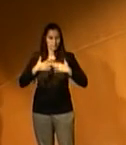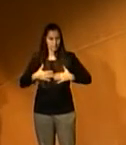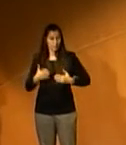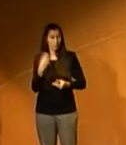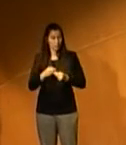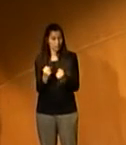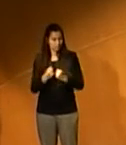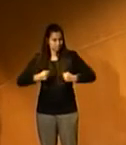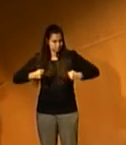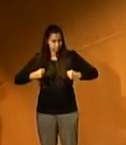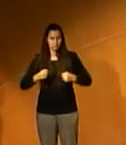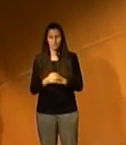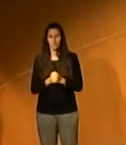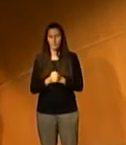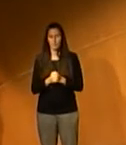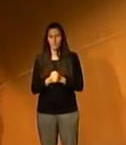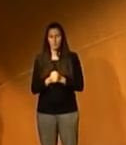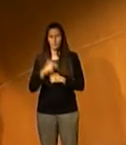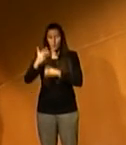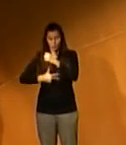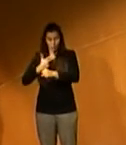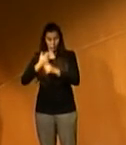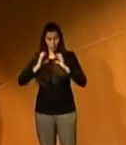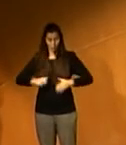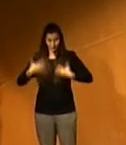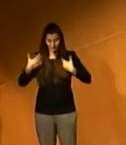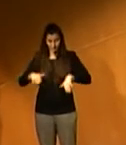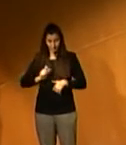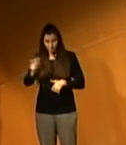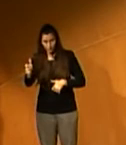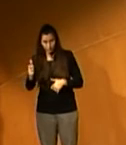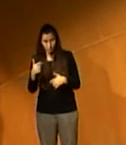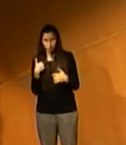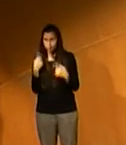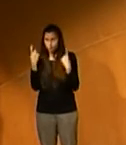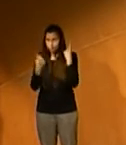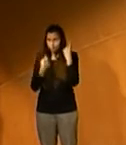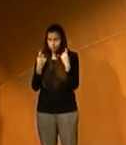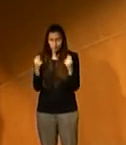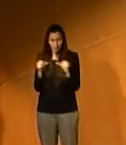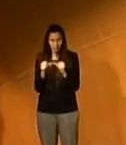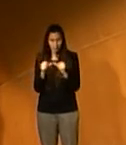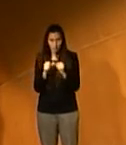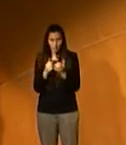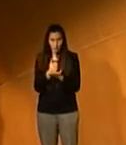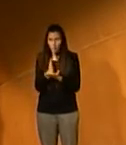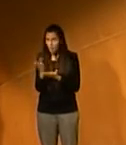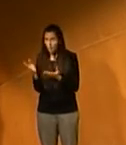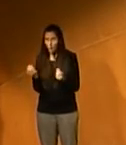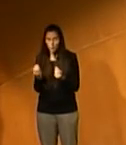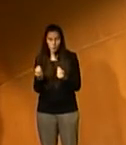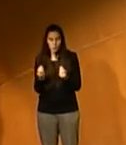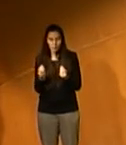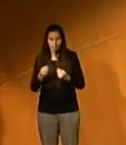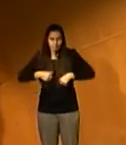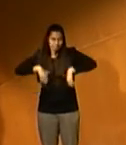poids. Après ses 3 années au collège, Maria ne sait pas vers quelle voie professionnelle se diriger. Elle intègre